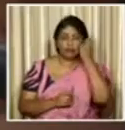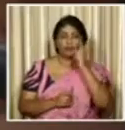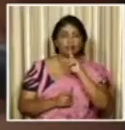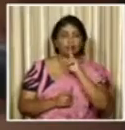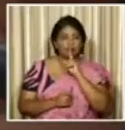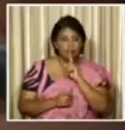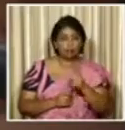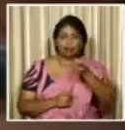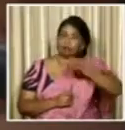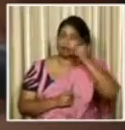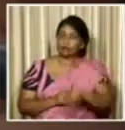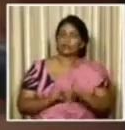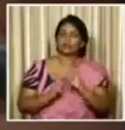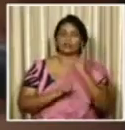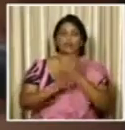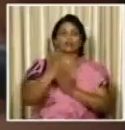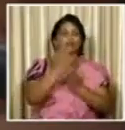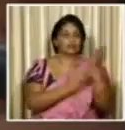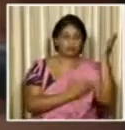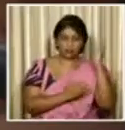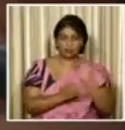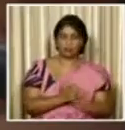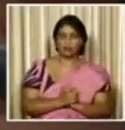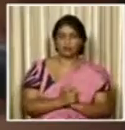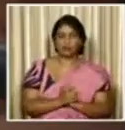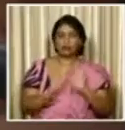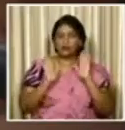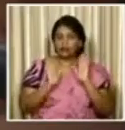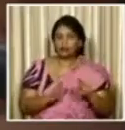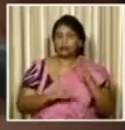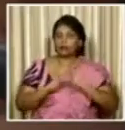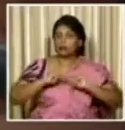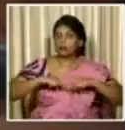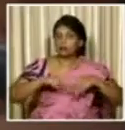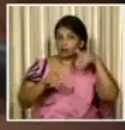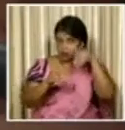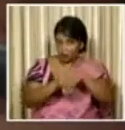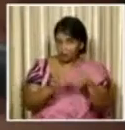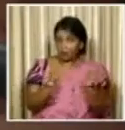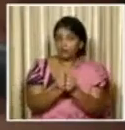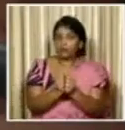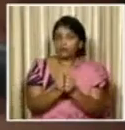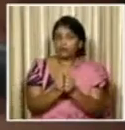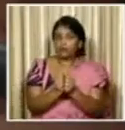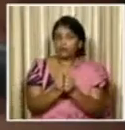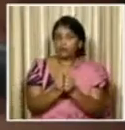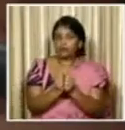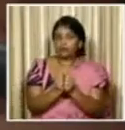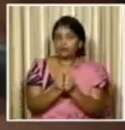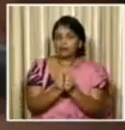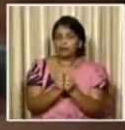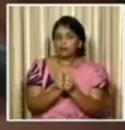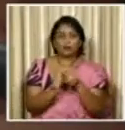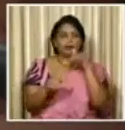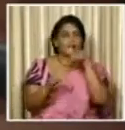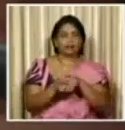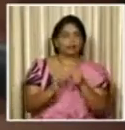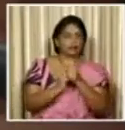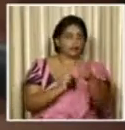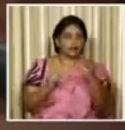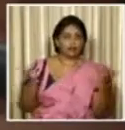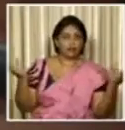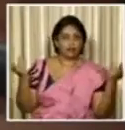පාවිච්චි කරලා තීන්දුව ජනාධිපතිවරයාට දැනුම් දෙන්න ඕන හැබැයි දැන් මේ ක්‍රියාවලිය සභාව ඇතුළත සිද්ධ වුණාද සභාව ඇතුළත සිද්ධ වුණේ